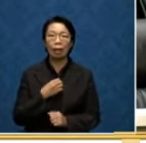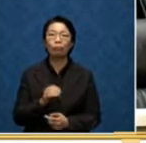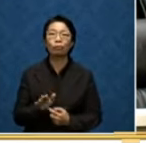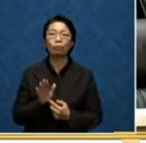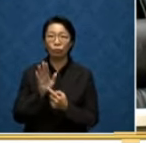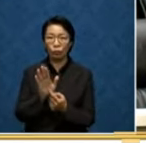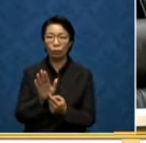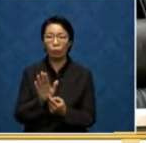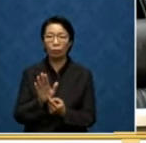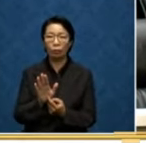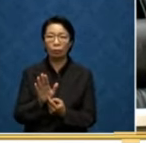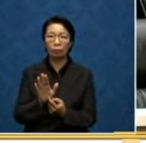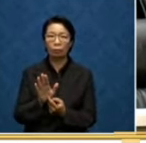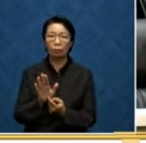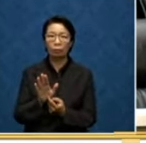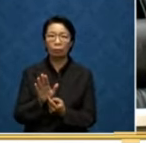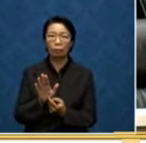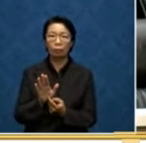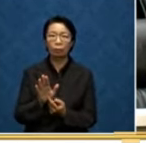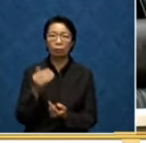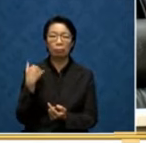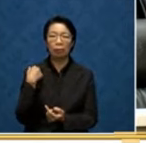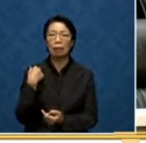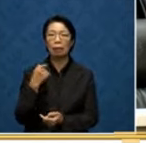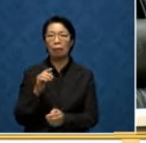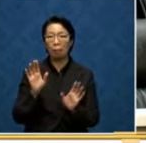ที่เกิดขึ้นมันมีขาวและดำ